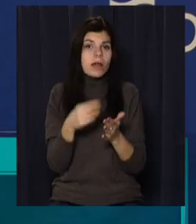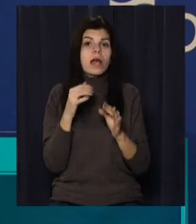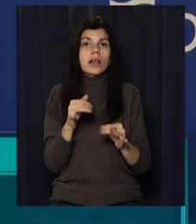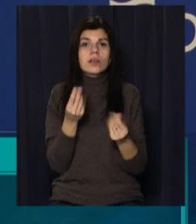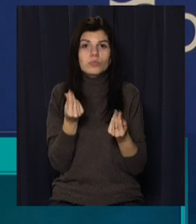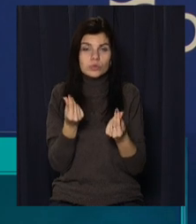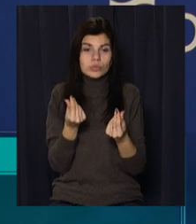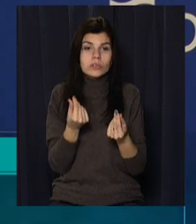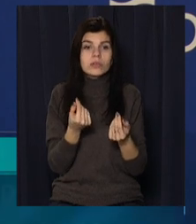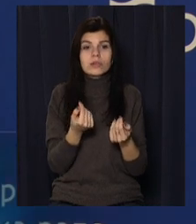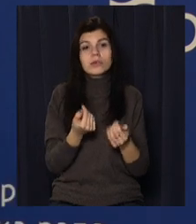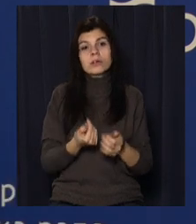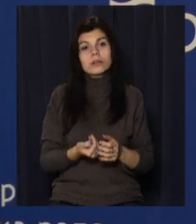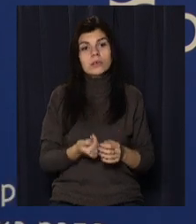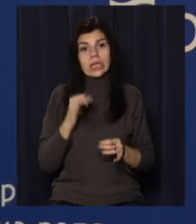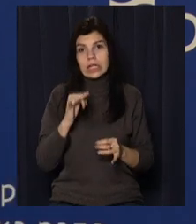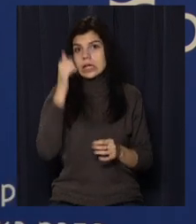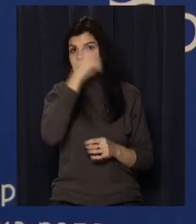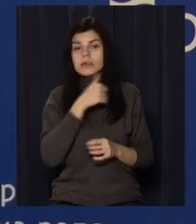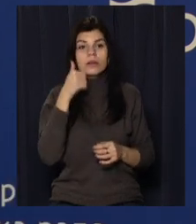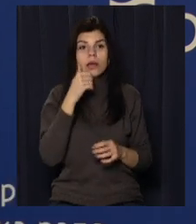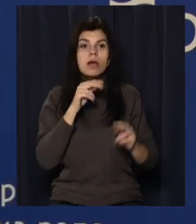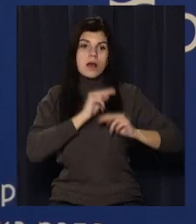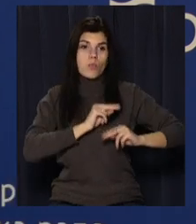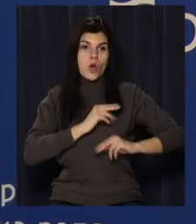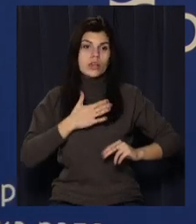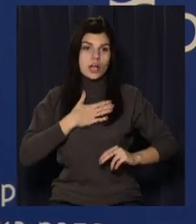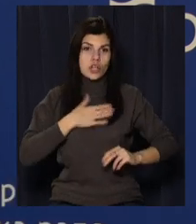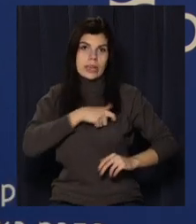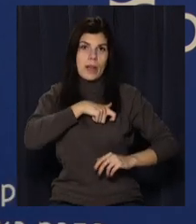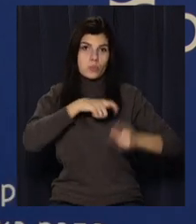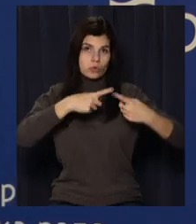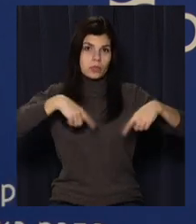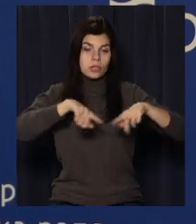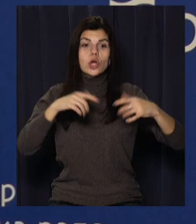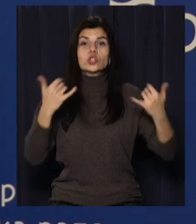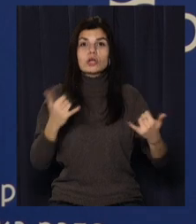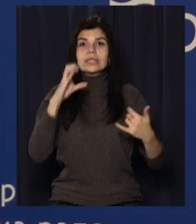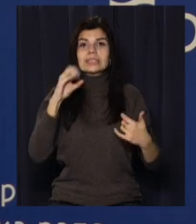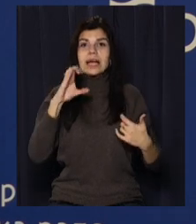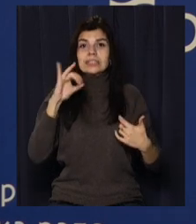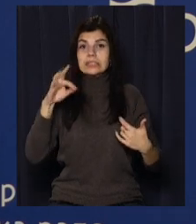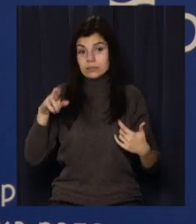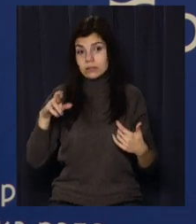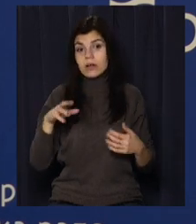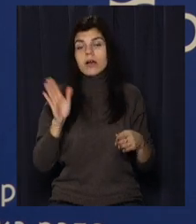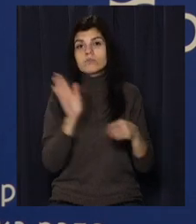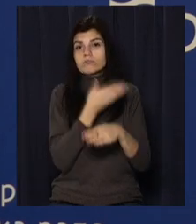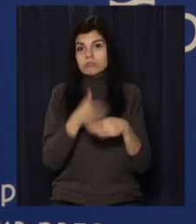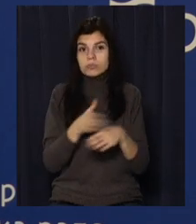рік роботи наших депутатів. Сьогоднішня сесія належним чином розподіляла залишки коштів,